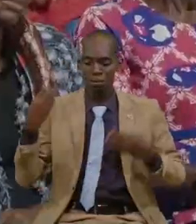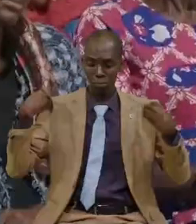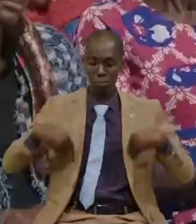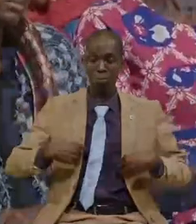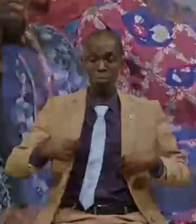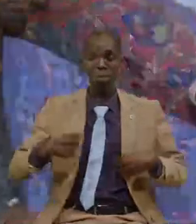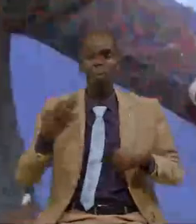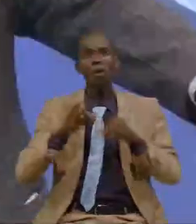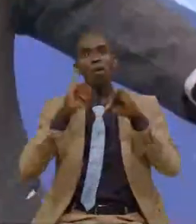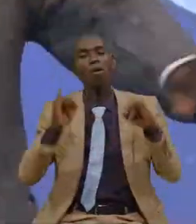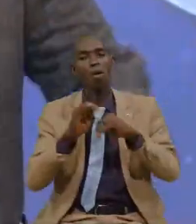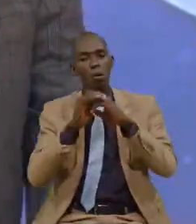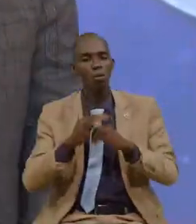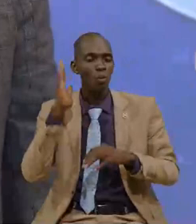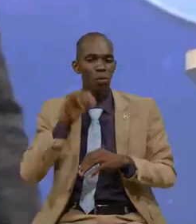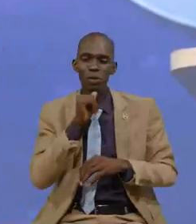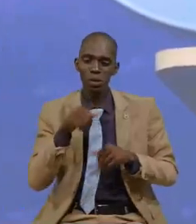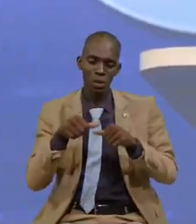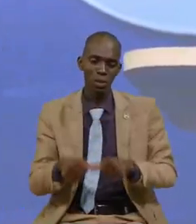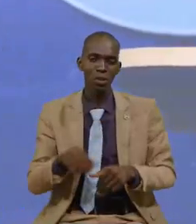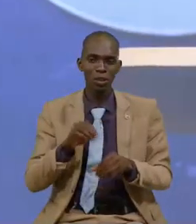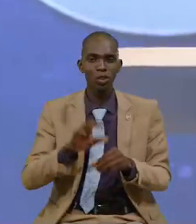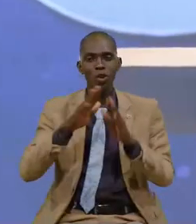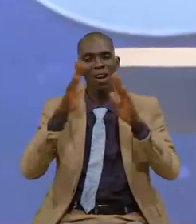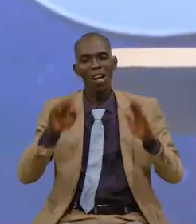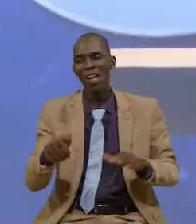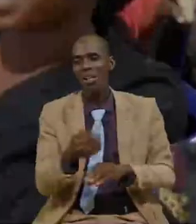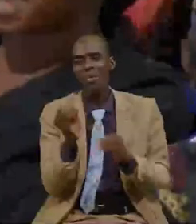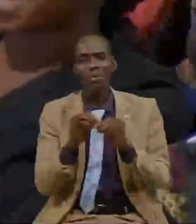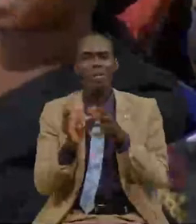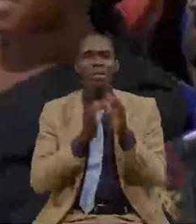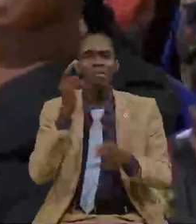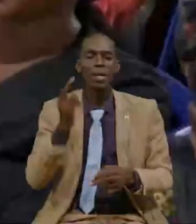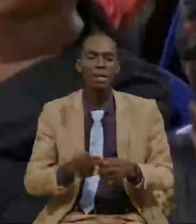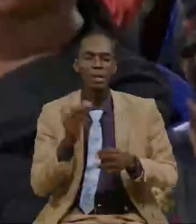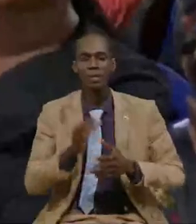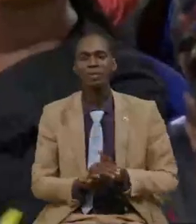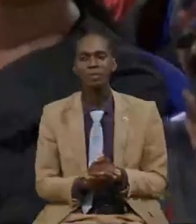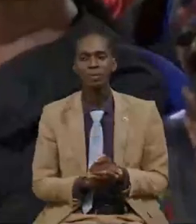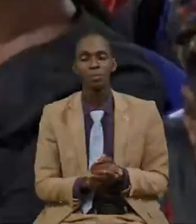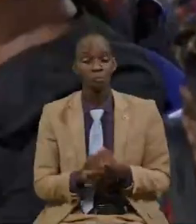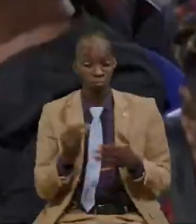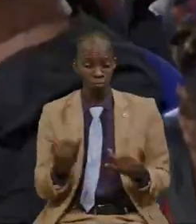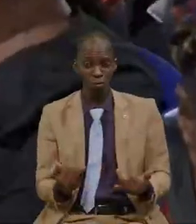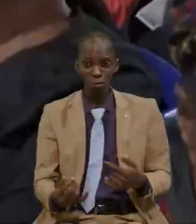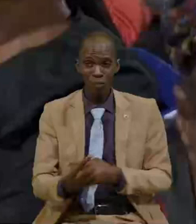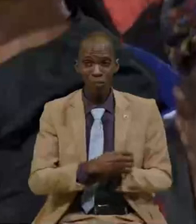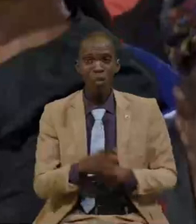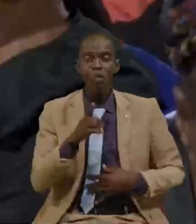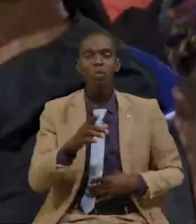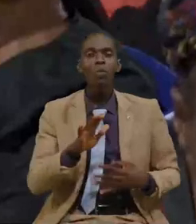pas là-bas. L'habillement d'idolâtrie ne va pas rester dans votre maison au nom de Jésus-Christ.